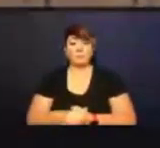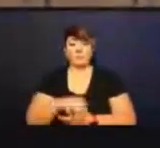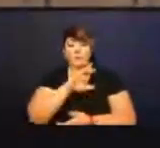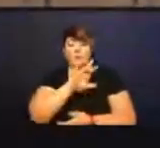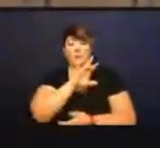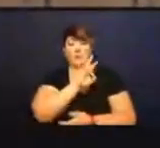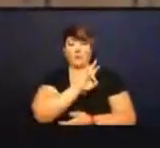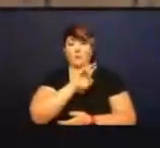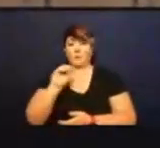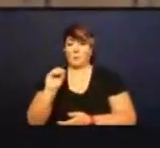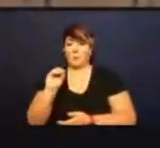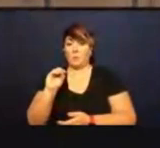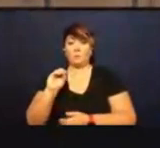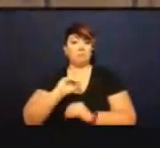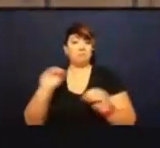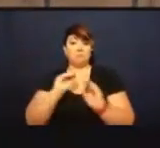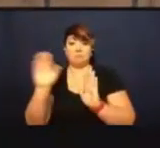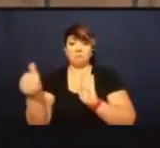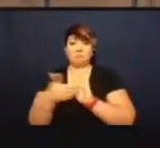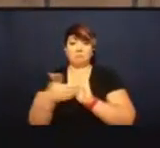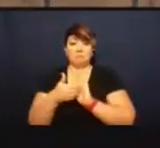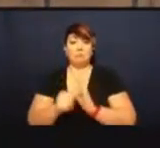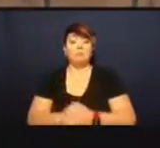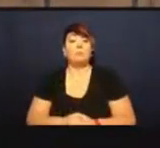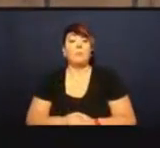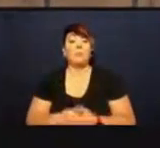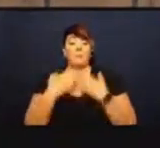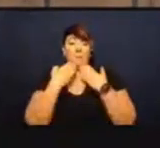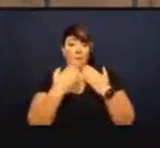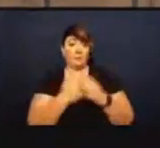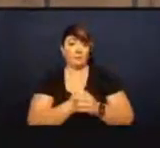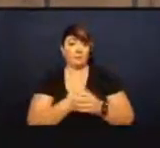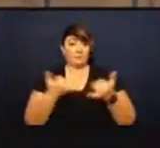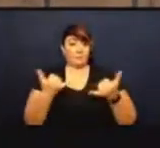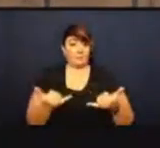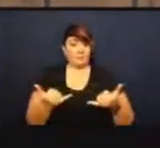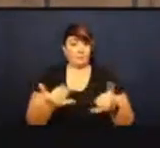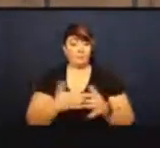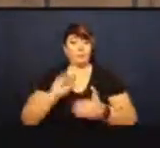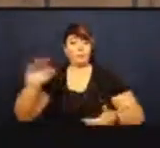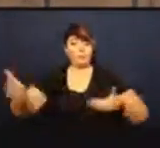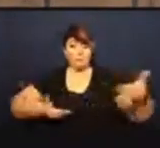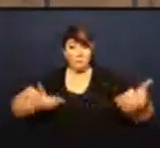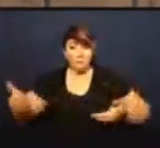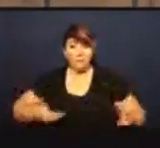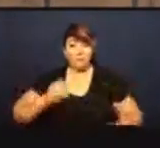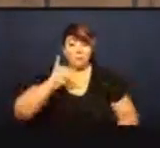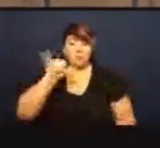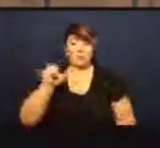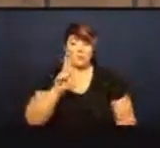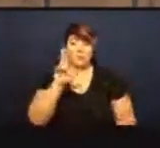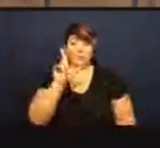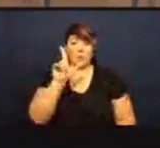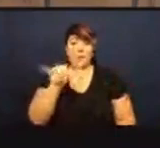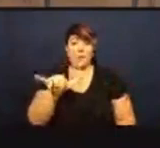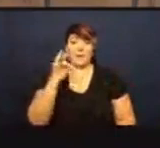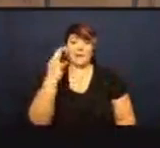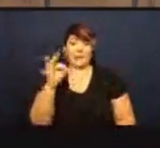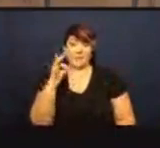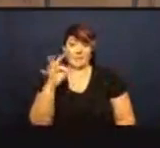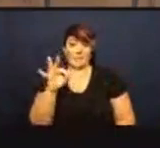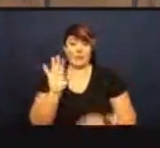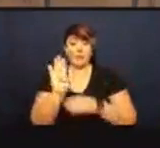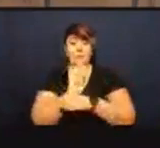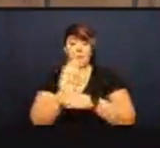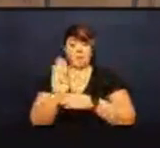Naam, kila mtu ameinua mkono kuonyesha kwamba wote wamepitisha. Na sasa ningependa kuwakaribisha katika